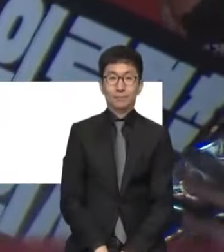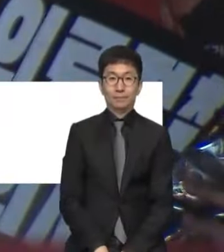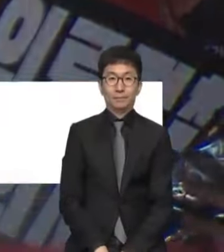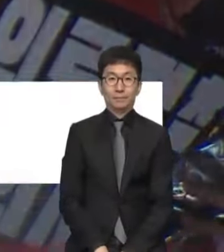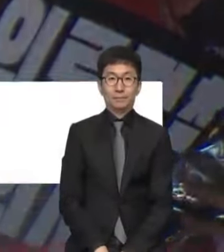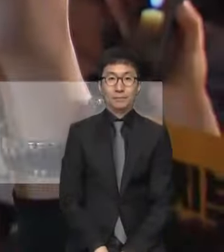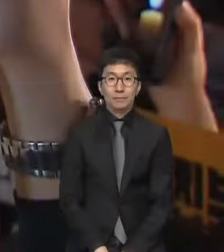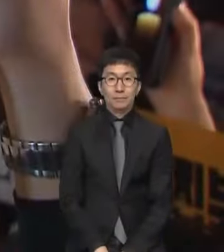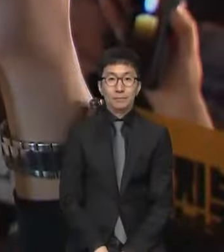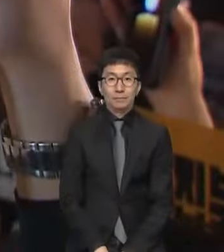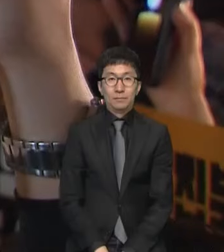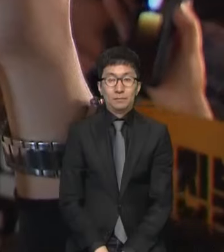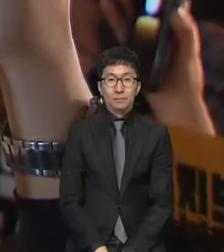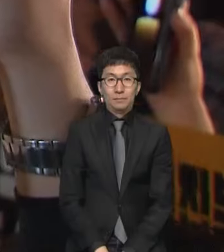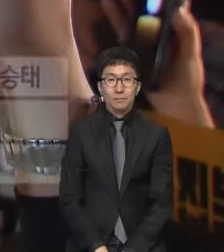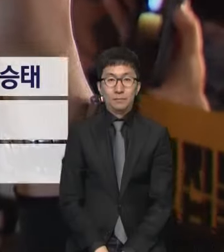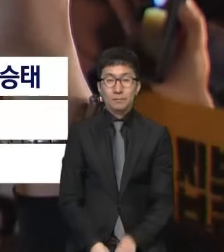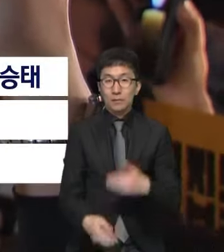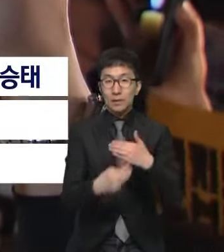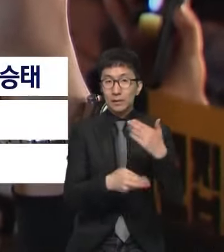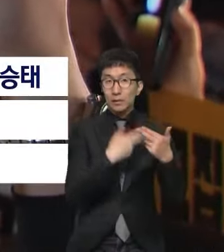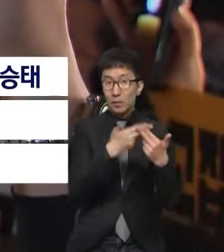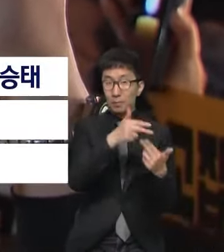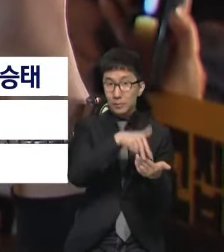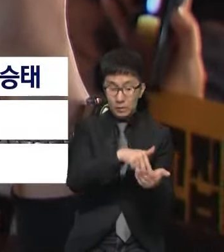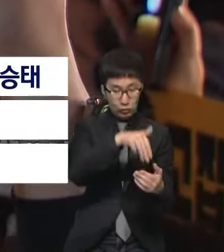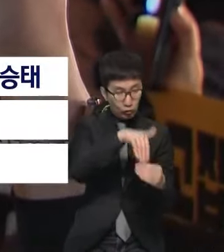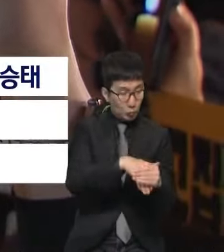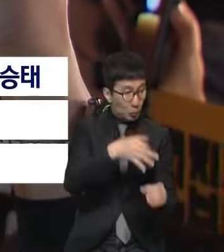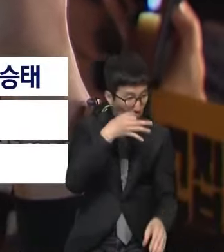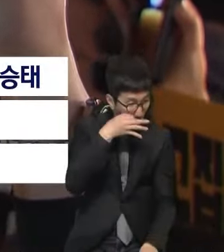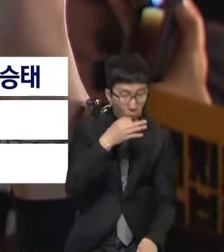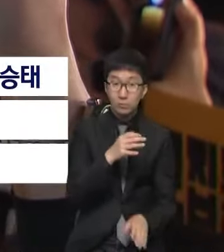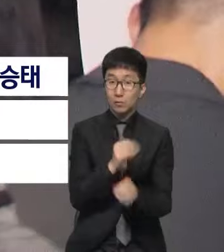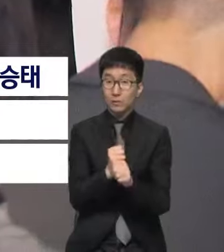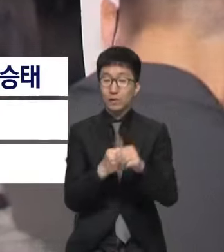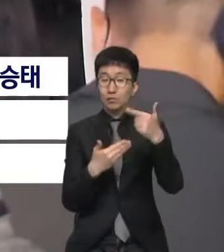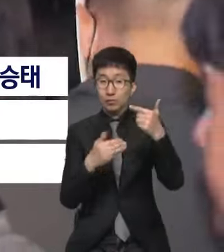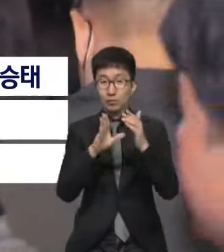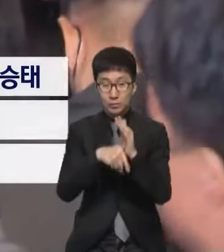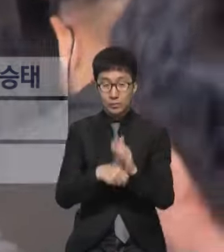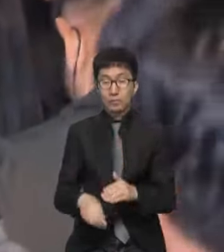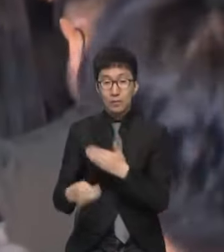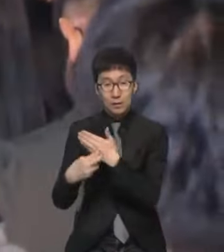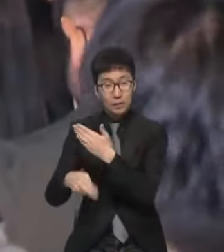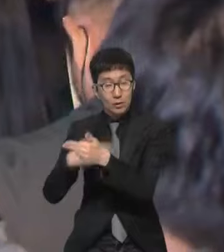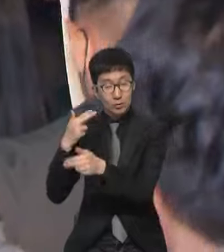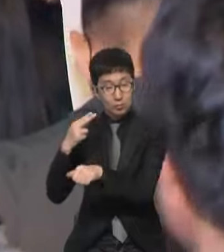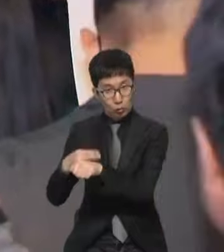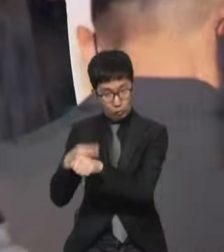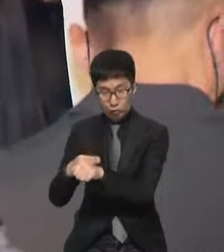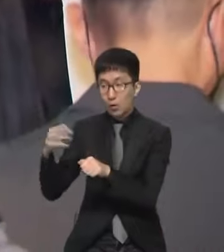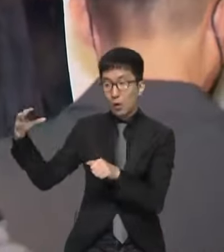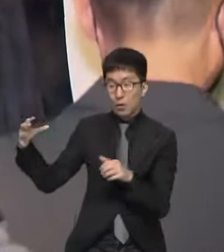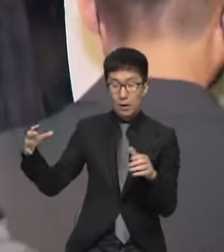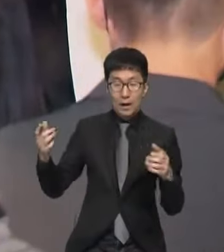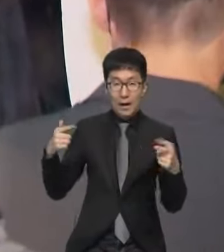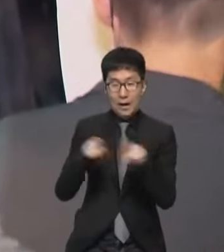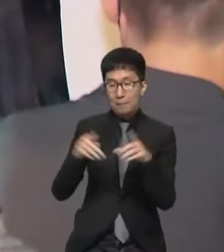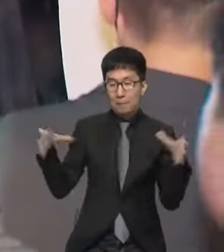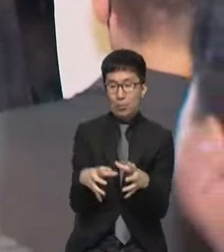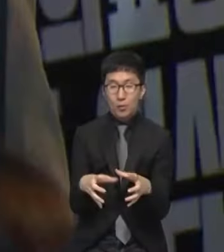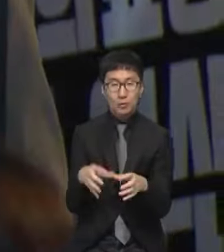나아갈 방향입니다. 의협은 투표 결과를 바탕으로 오는 9일 의대 교수 등이 참여하는 전국 의사 대표자 회의를